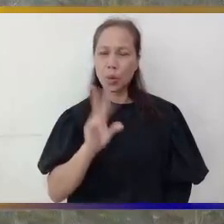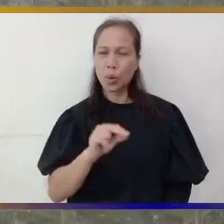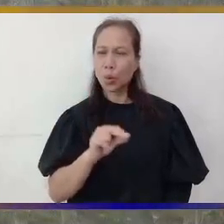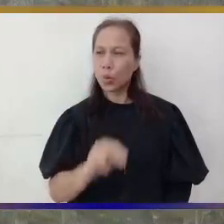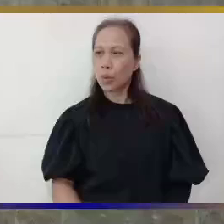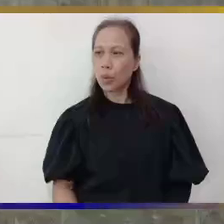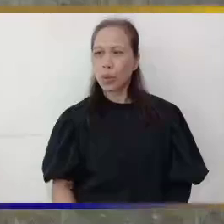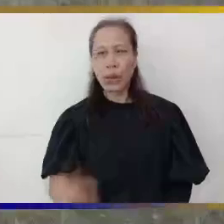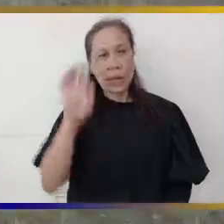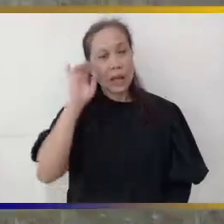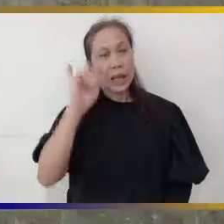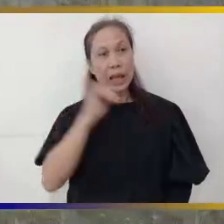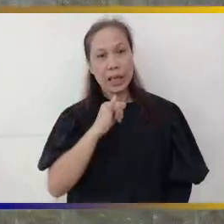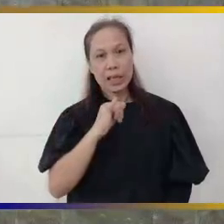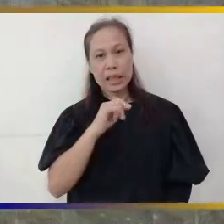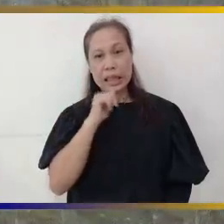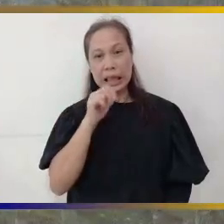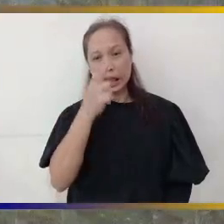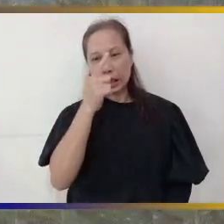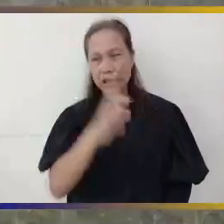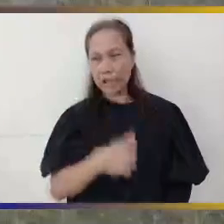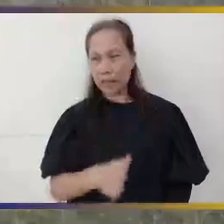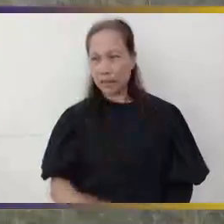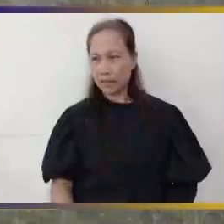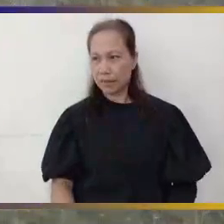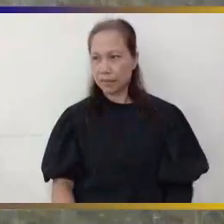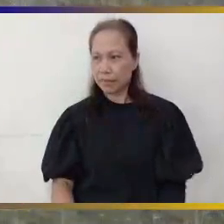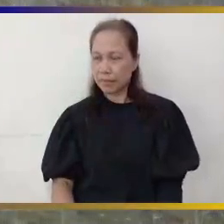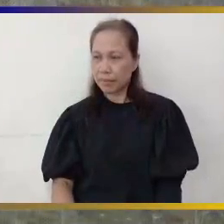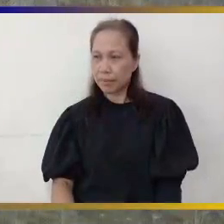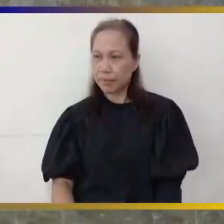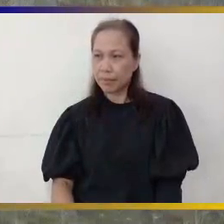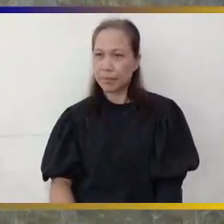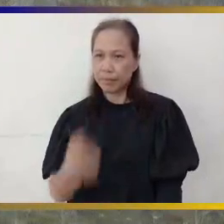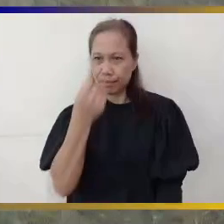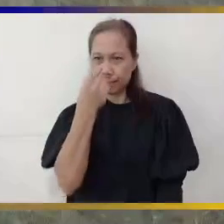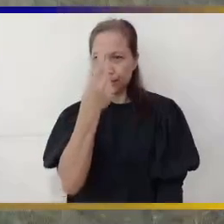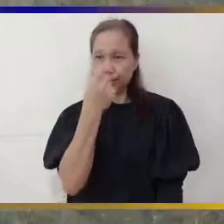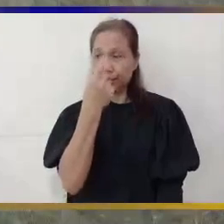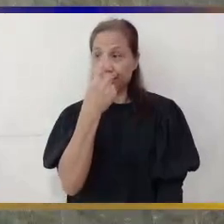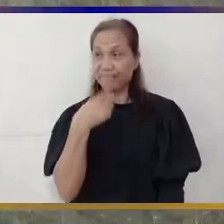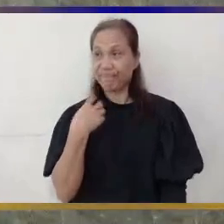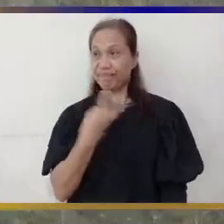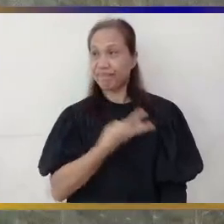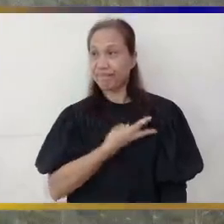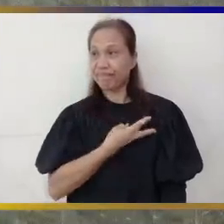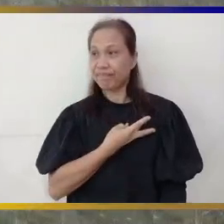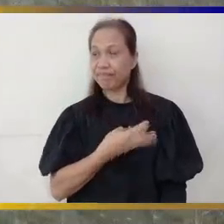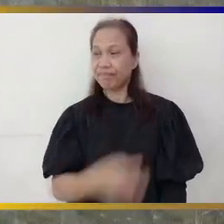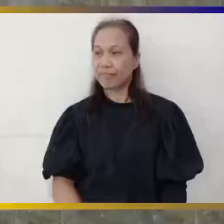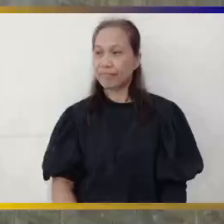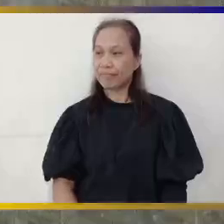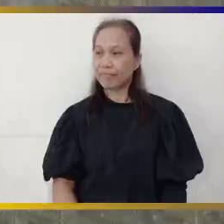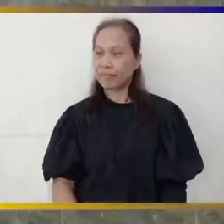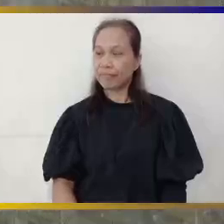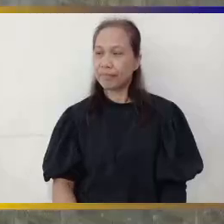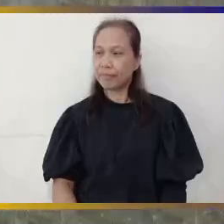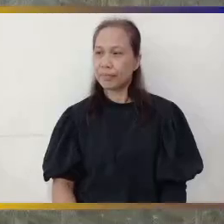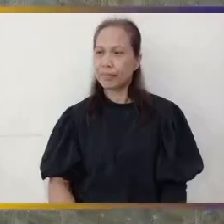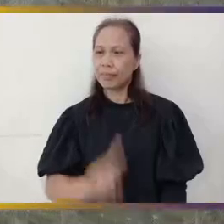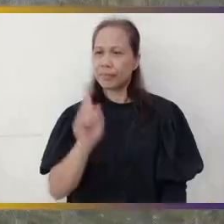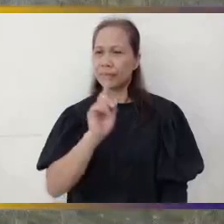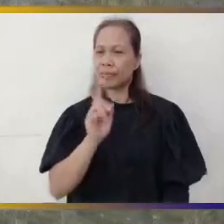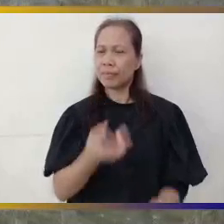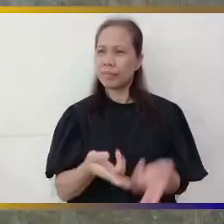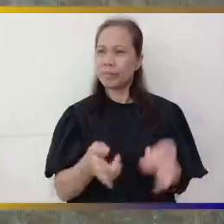God and Mary is not God so you understand So hindi dapat ganon ngayon ang nangyari ngayon